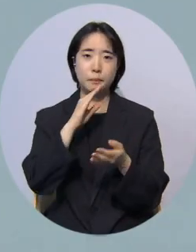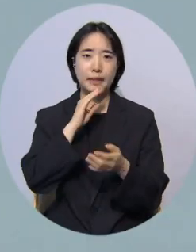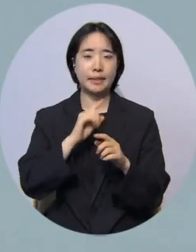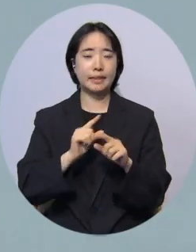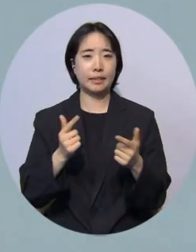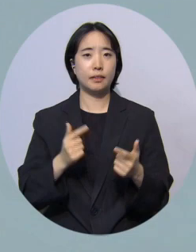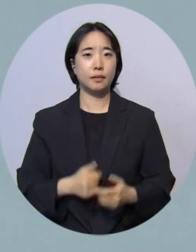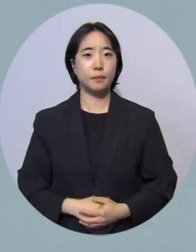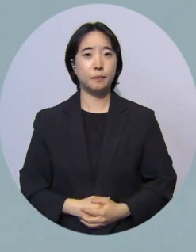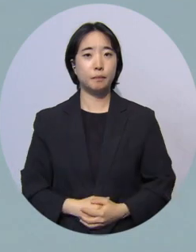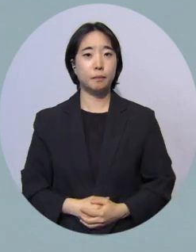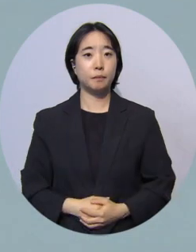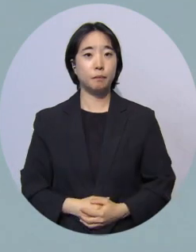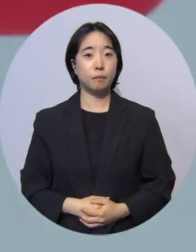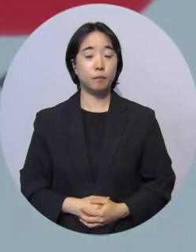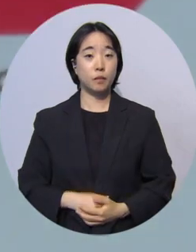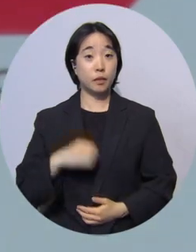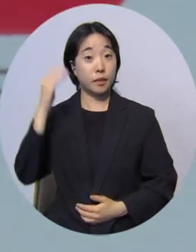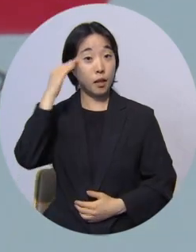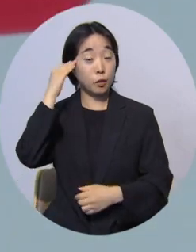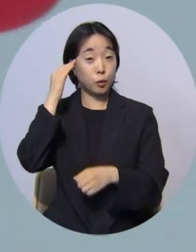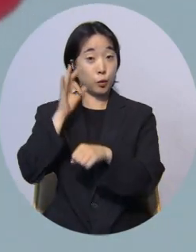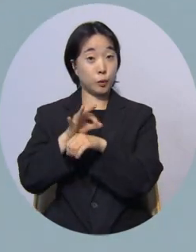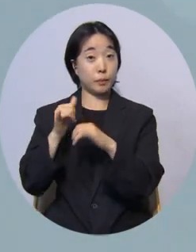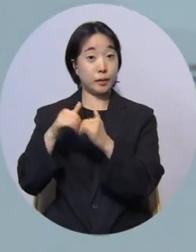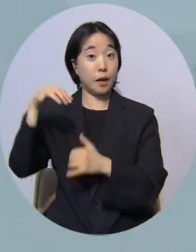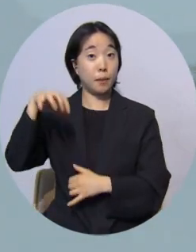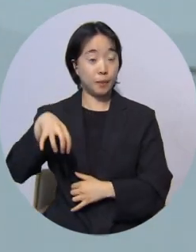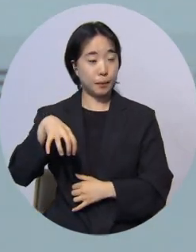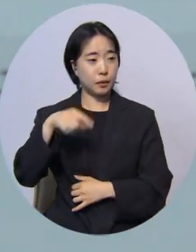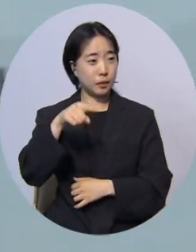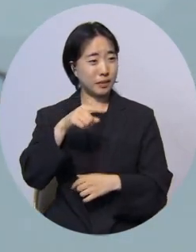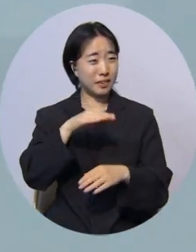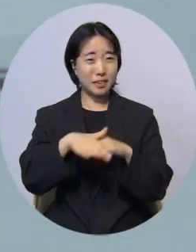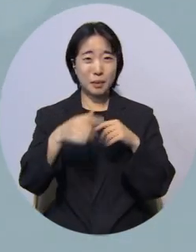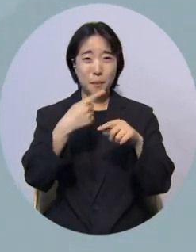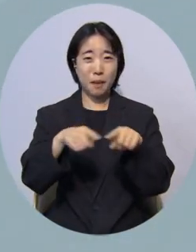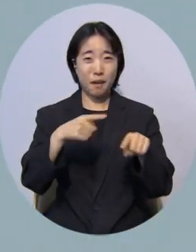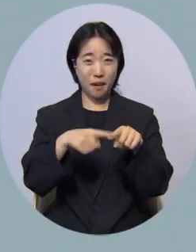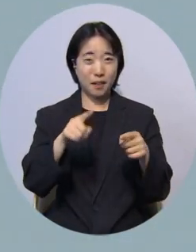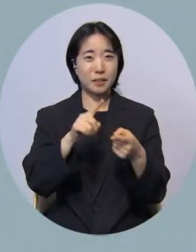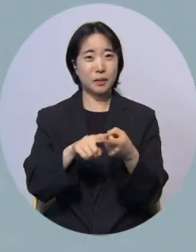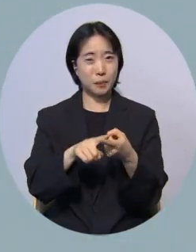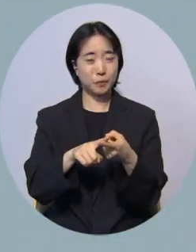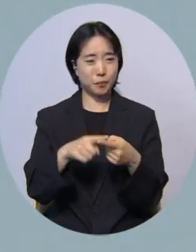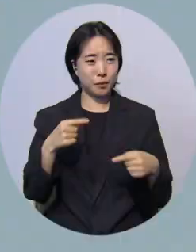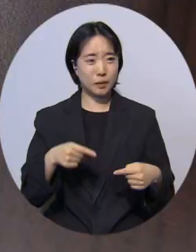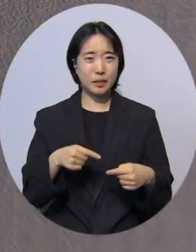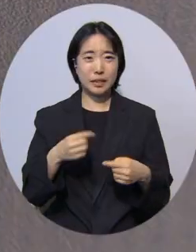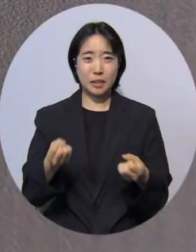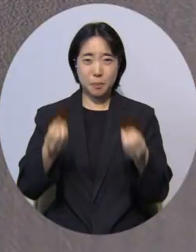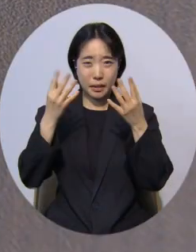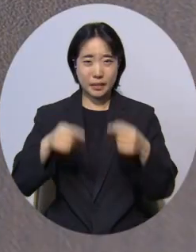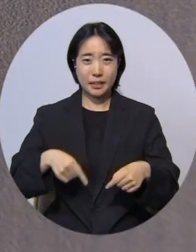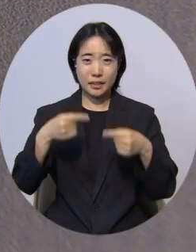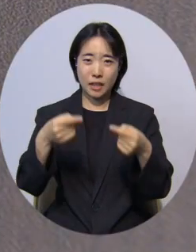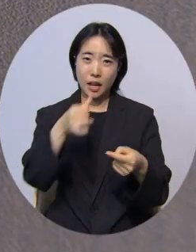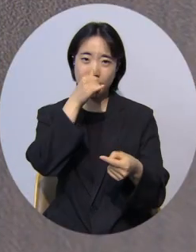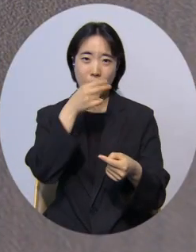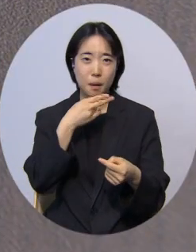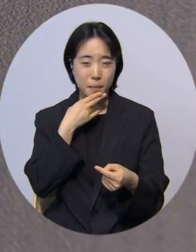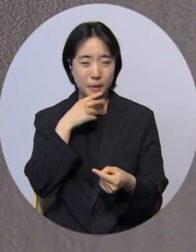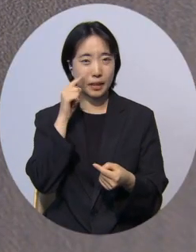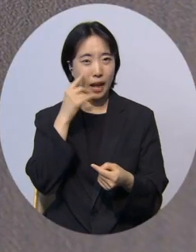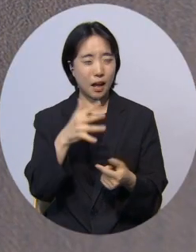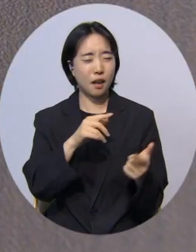소비자원은 조사대상 배달플랫폼 사업자에게 벤트 참여 사실 표시와 리뷰 수정을 가능하도록 개선하는